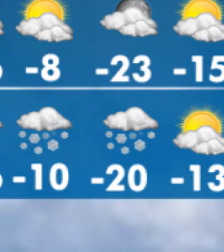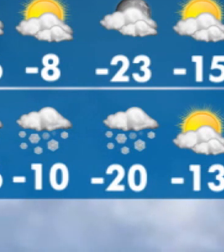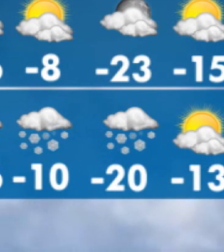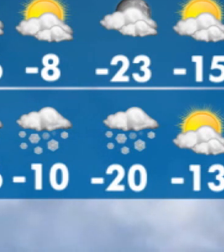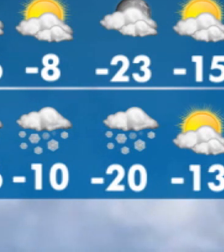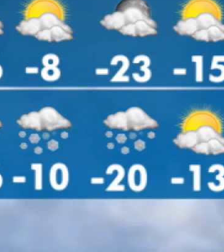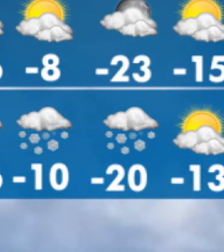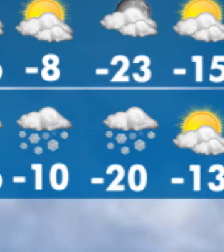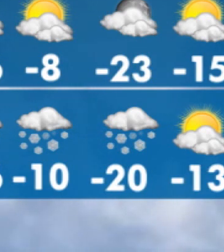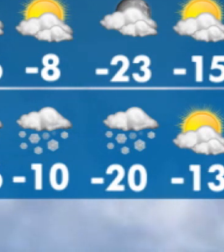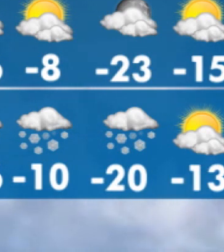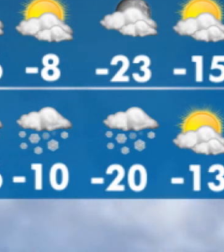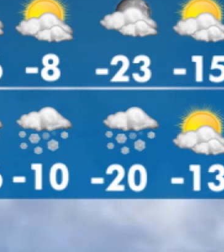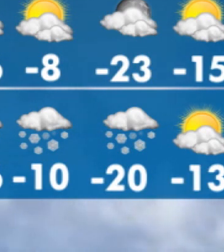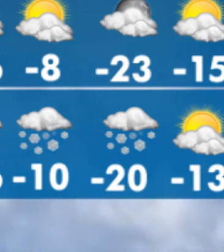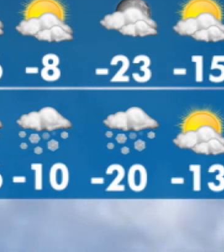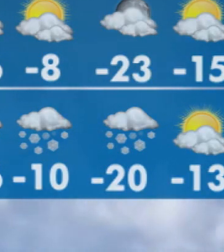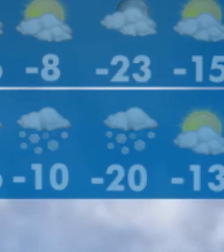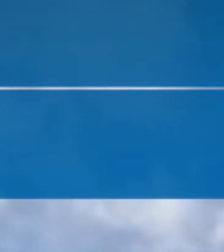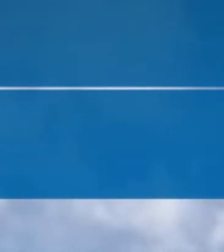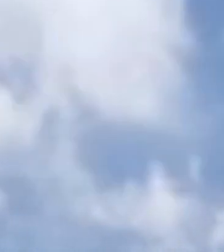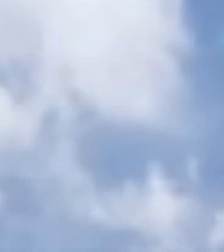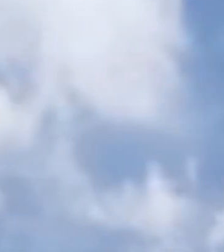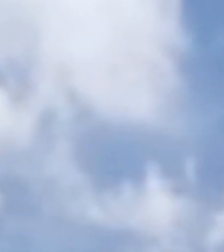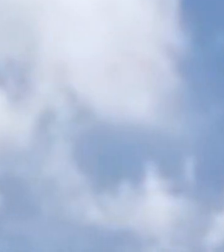Мөрөнд шөнө 18 өдөртөө өвчин 4 хэм хүйтэн.